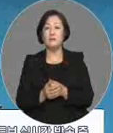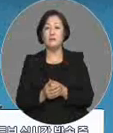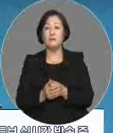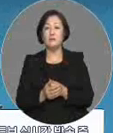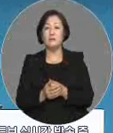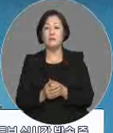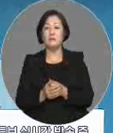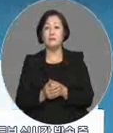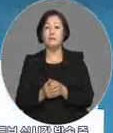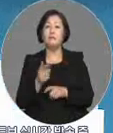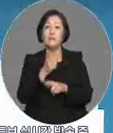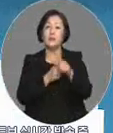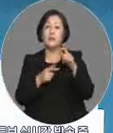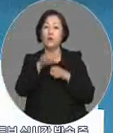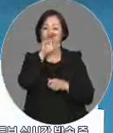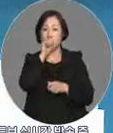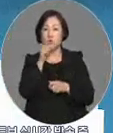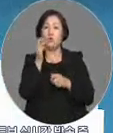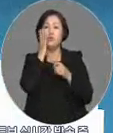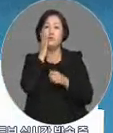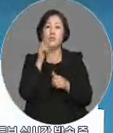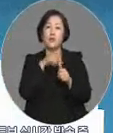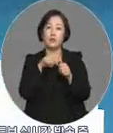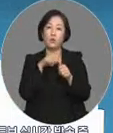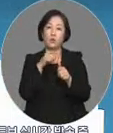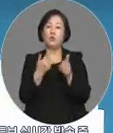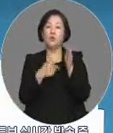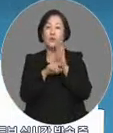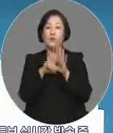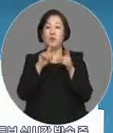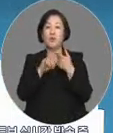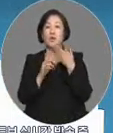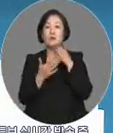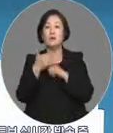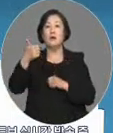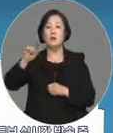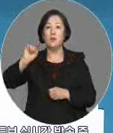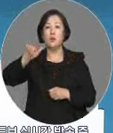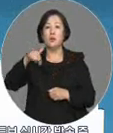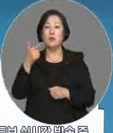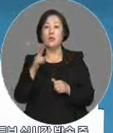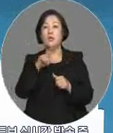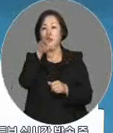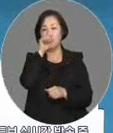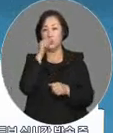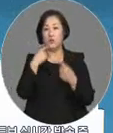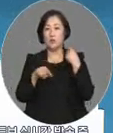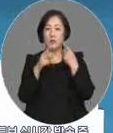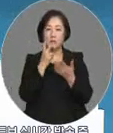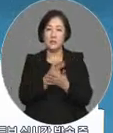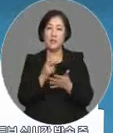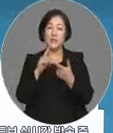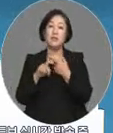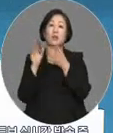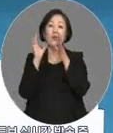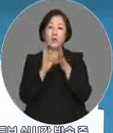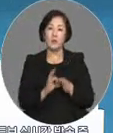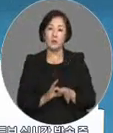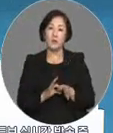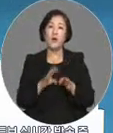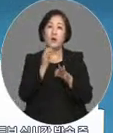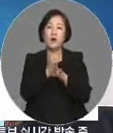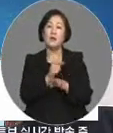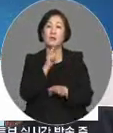더 나은 울산 교육을 위해 고 노키 교육감의 교육 철학, 좋은 정책은 이어나가겠다는